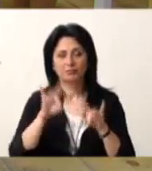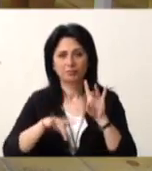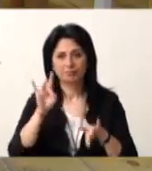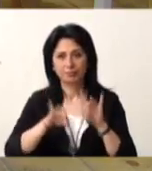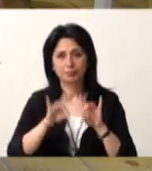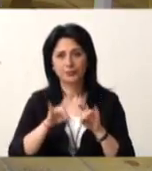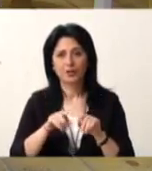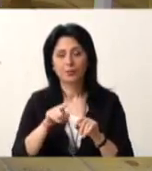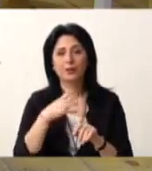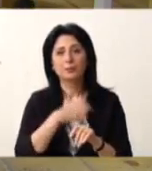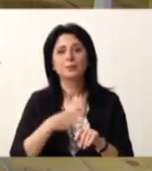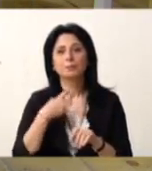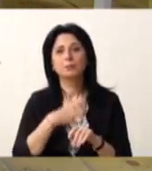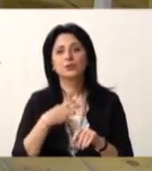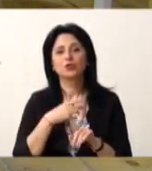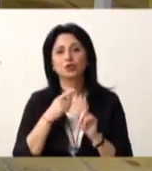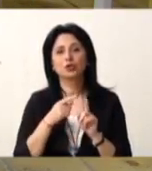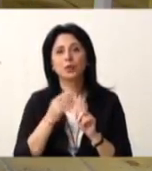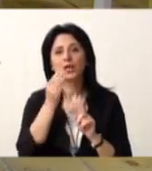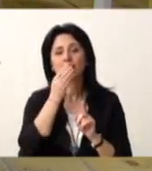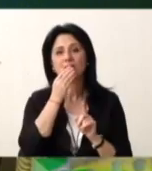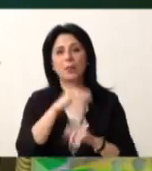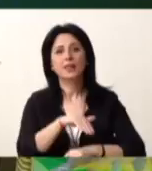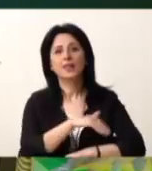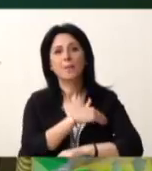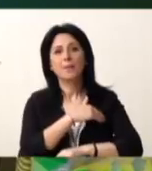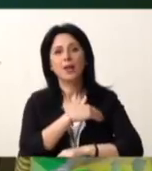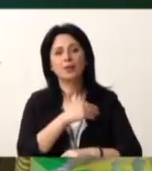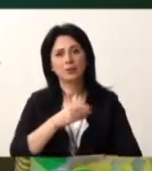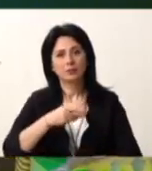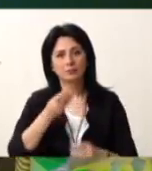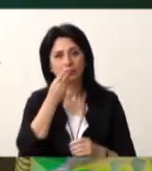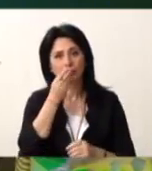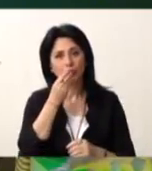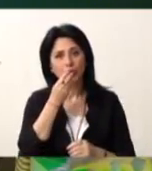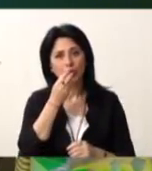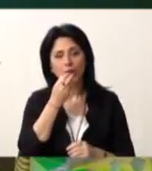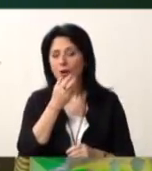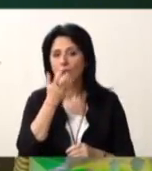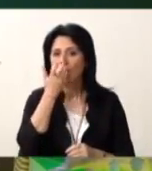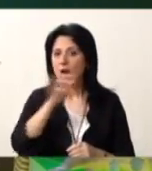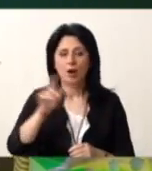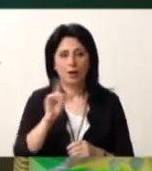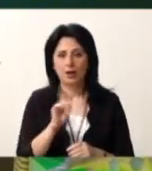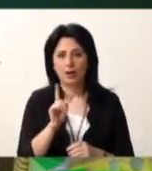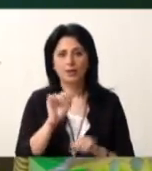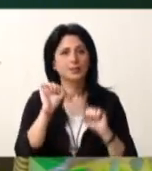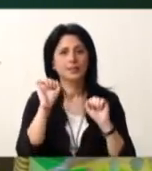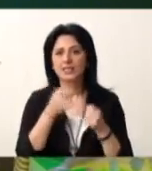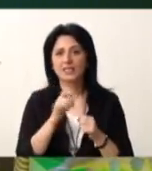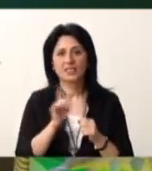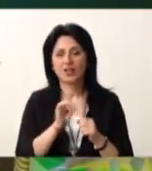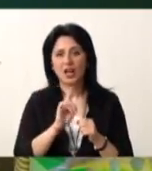და სხვათაშორის ამ დროს მნიშვნელოვანია საკვების ტემპერატურაც. სასურველია რომ ეს იყოს არ ძალიან ცივი, იმიტომ რომ